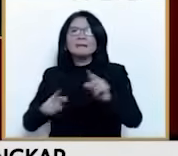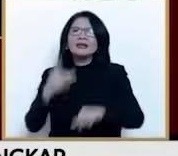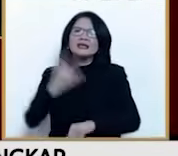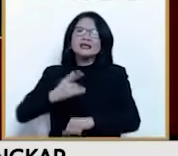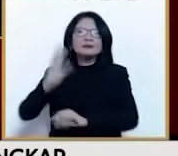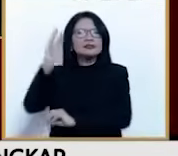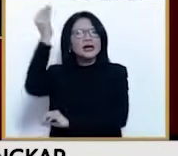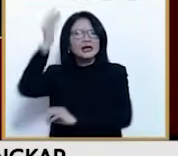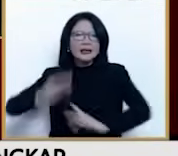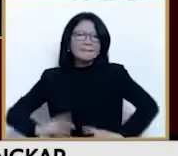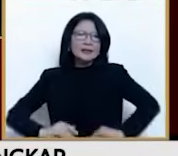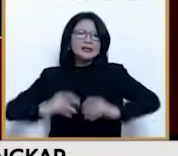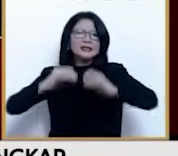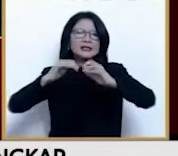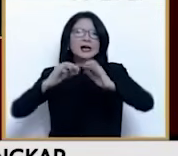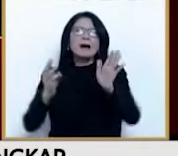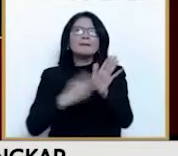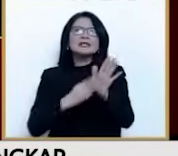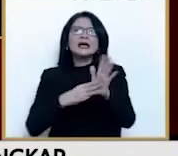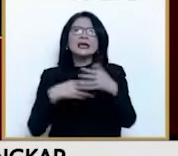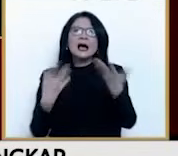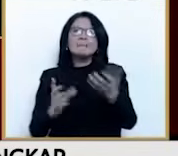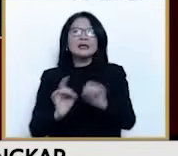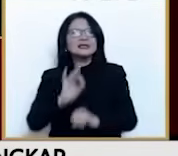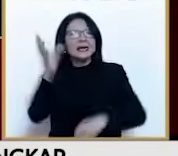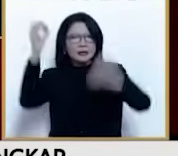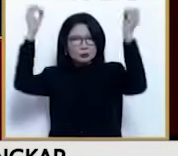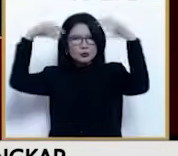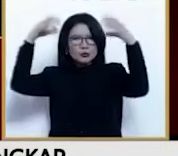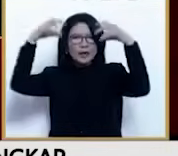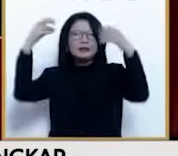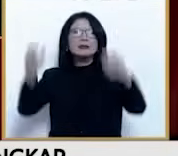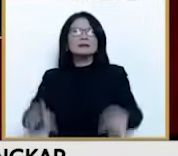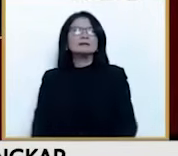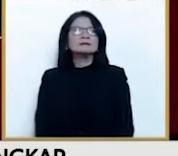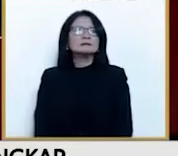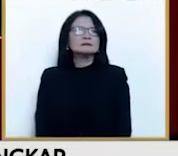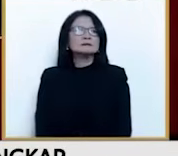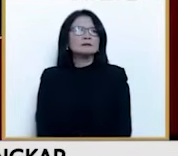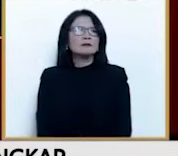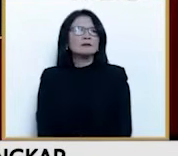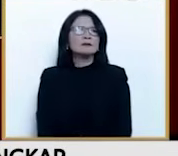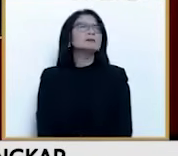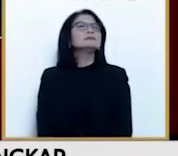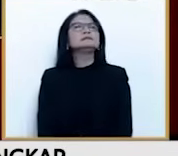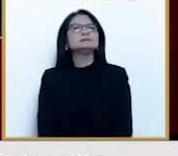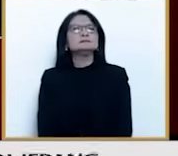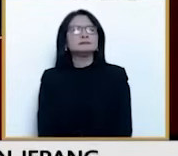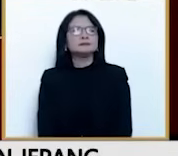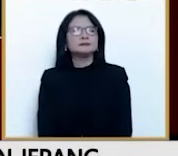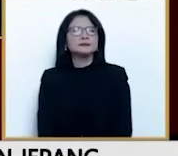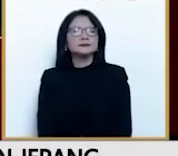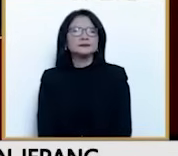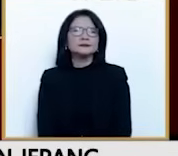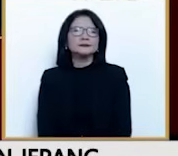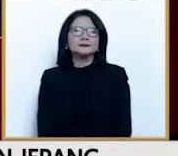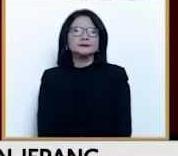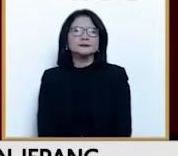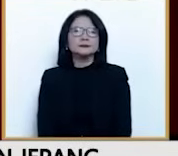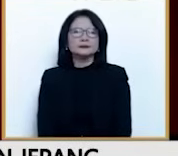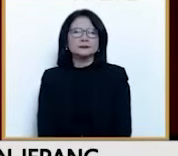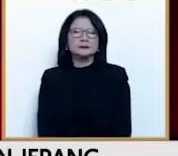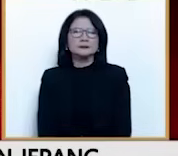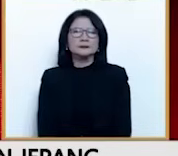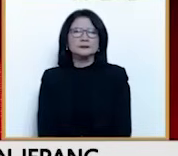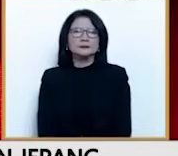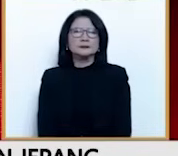banjir. Kira-kira apa masalahnya selain curah hujan? Terima kasih. Masih ada waktu, Bapak. Ada yang mau ditambahkan? Baik, waktunya